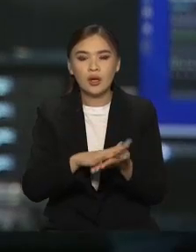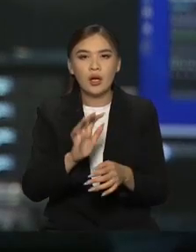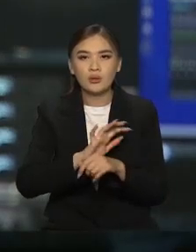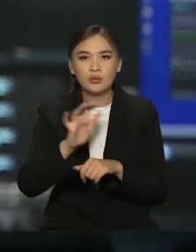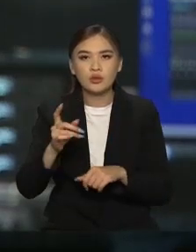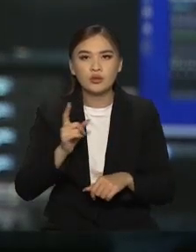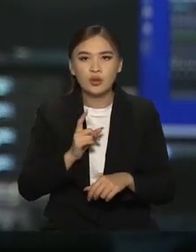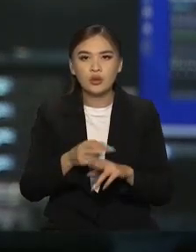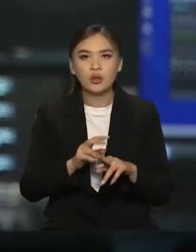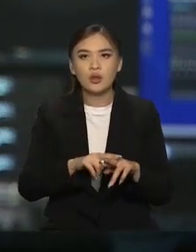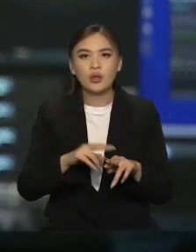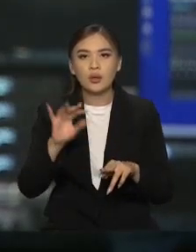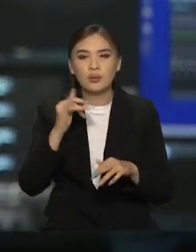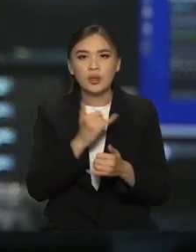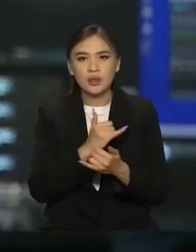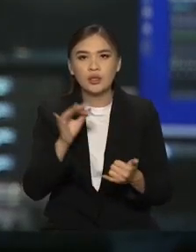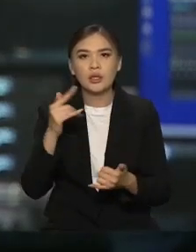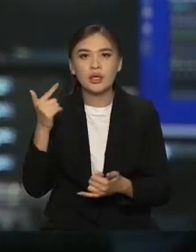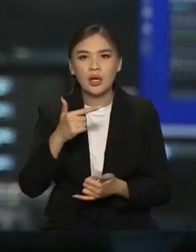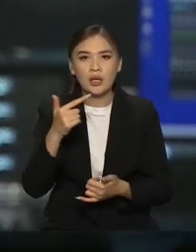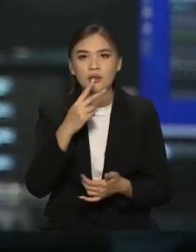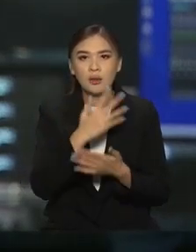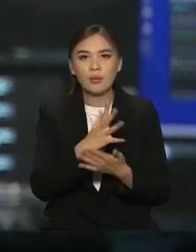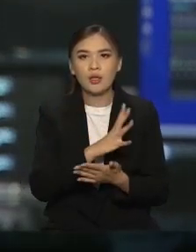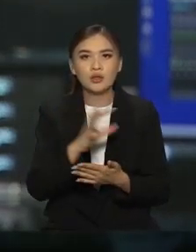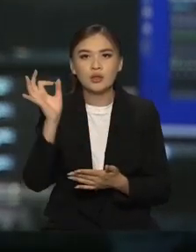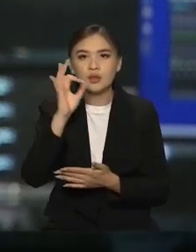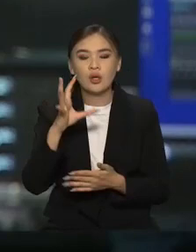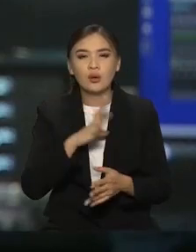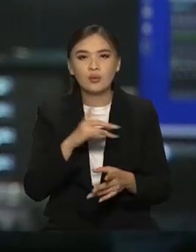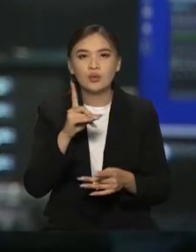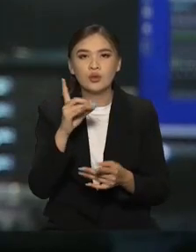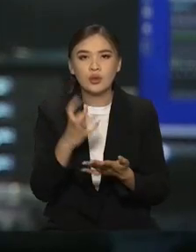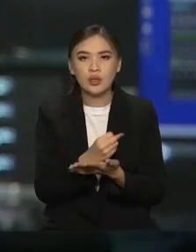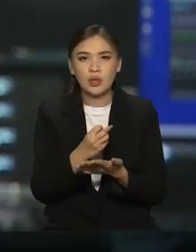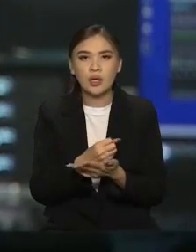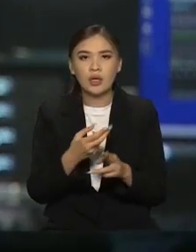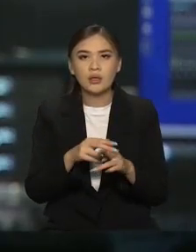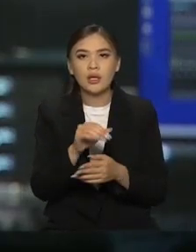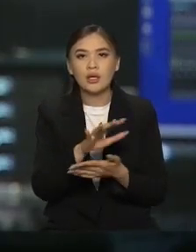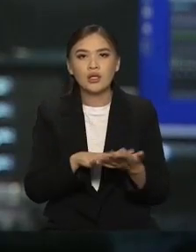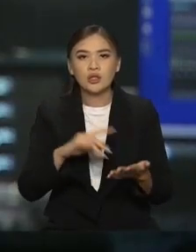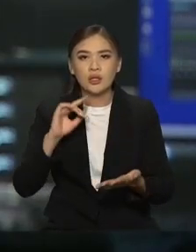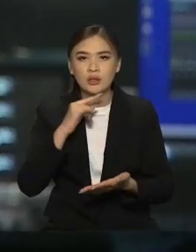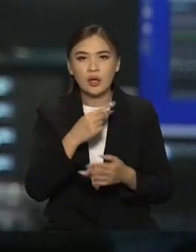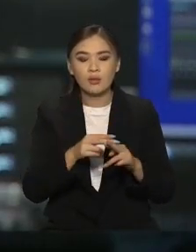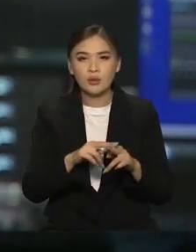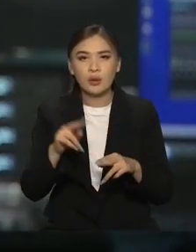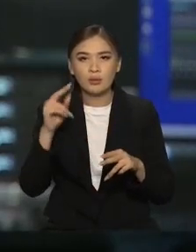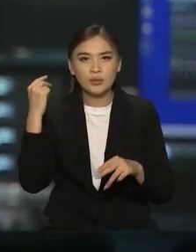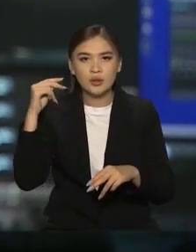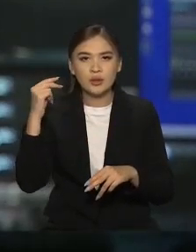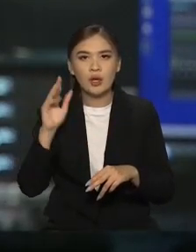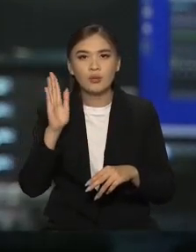не только предложений, но и гарантии того, что все планы будут реализованы. Свое видение дальнейшей экономической политики президент